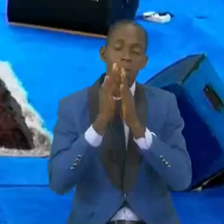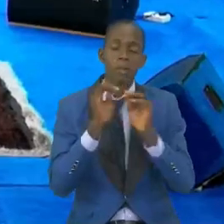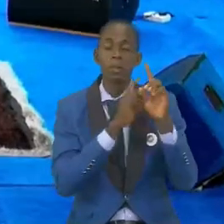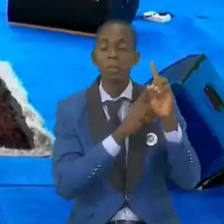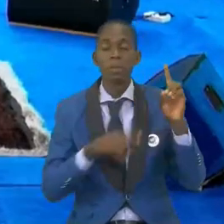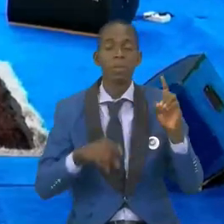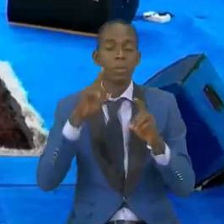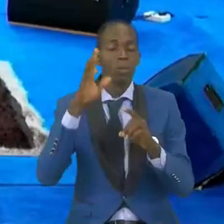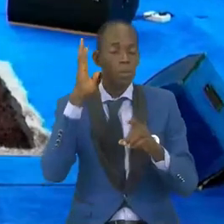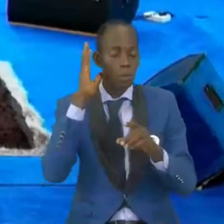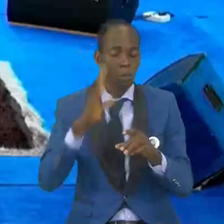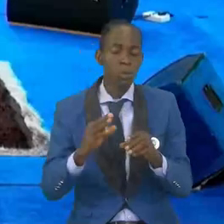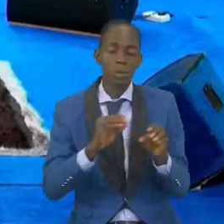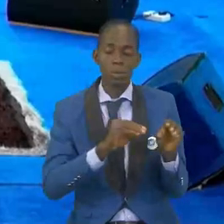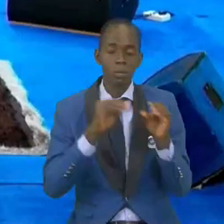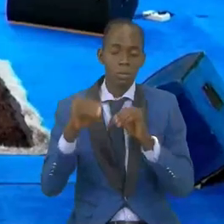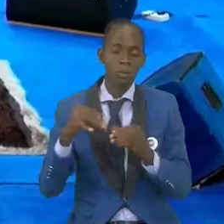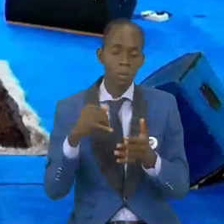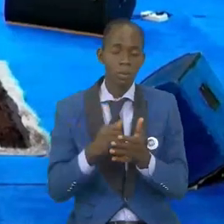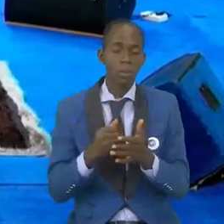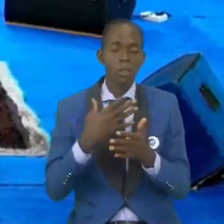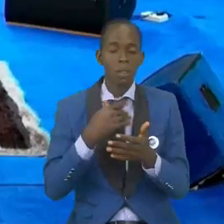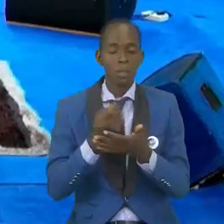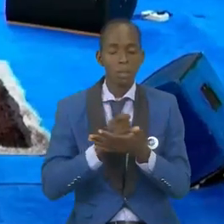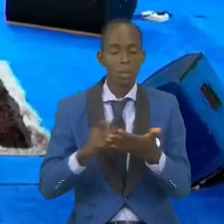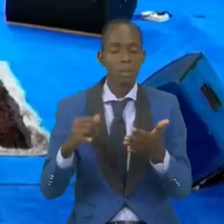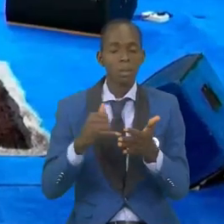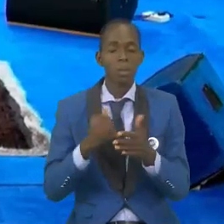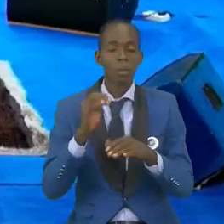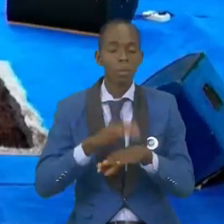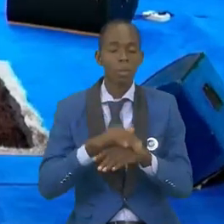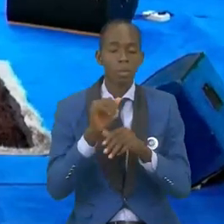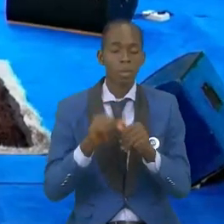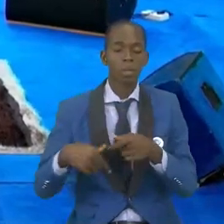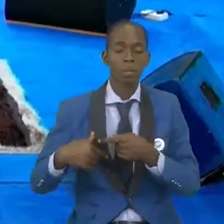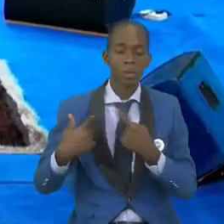de notre rassemblement. Nous demandons, Seigneur, que tu